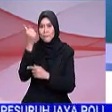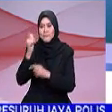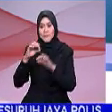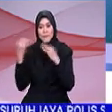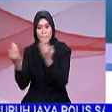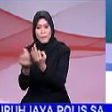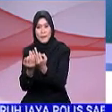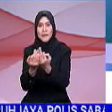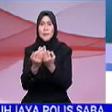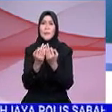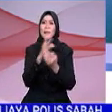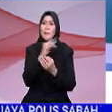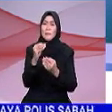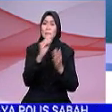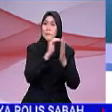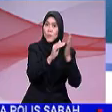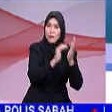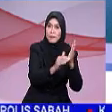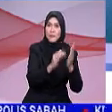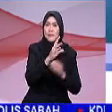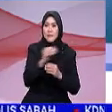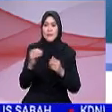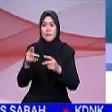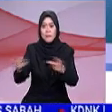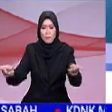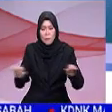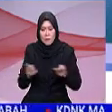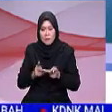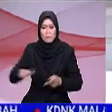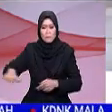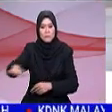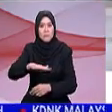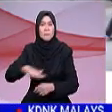ahli keluarga dan sanak saudara, malah penduduk setempat.